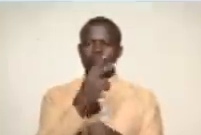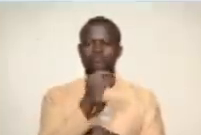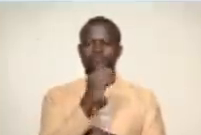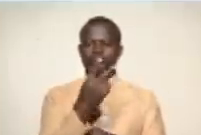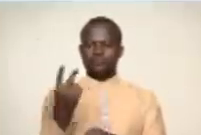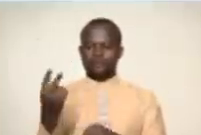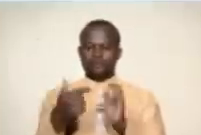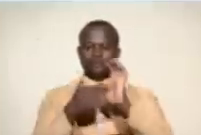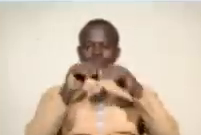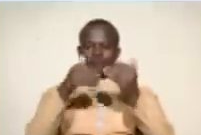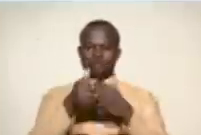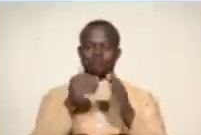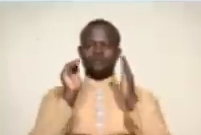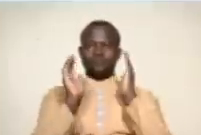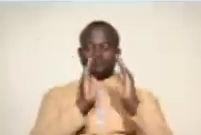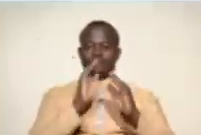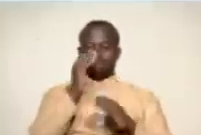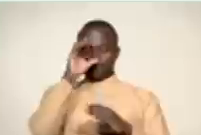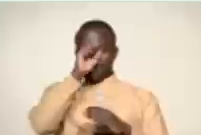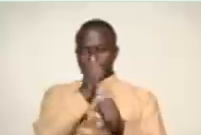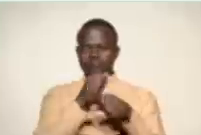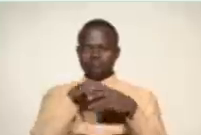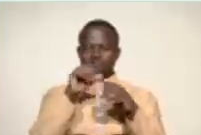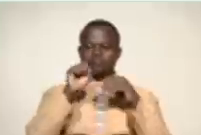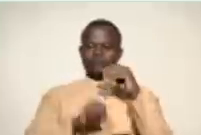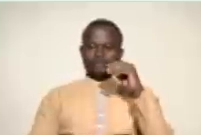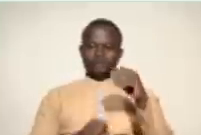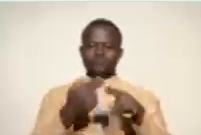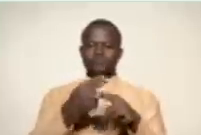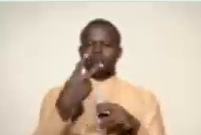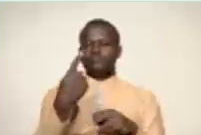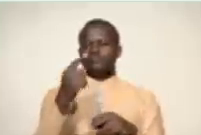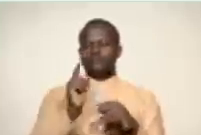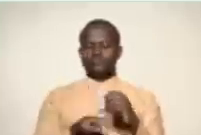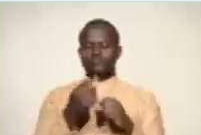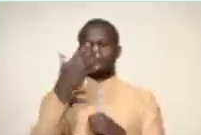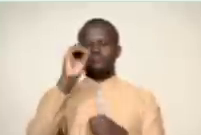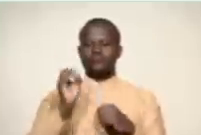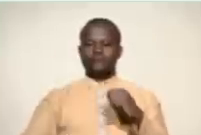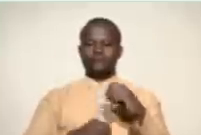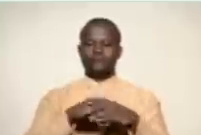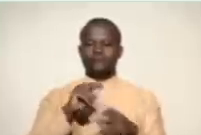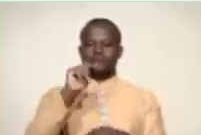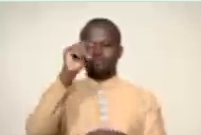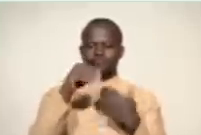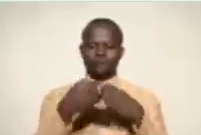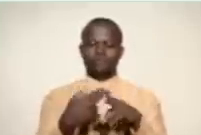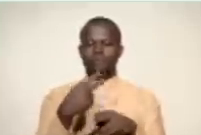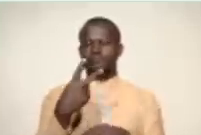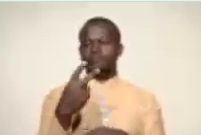2022 igaragaza ko ikigero cy'ubushomeri mu ntara y'Amajyepfo kiri kuri 21.5%, mu ntara y'Amajyaruguru kiri